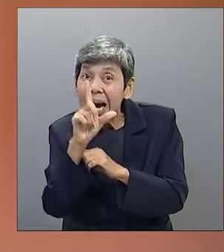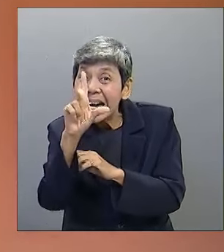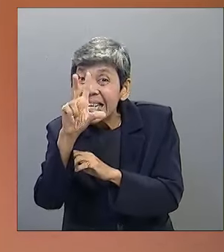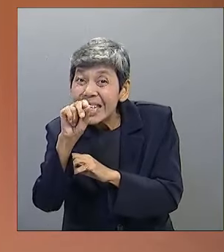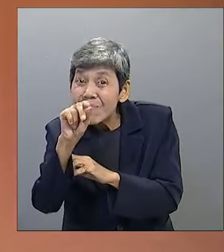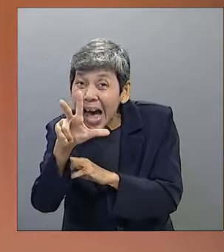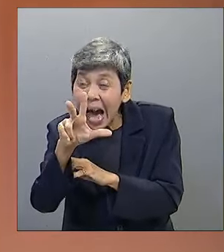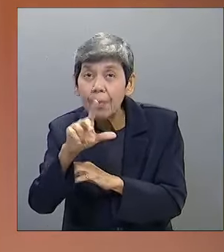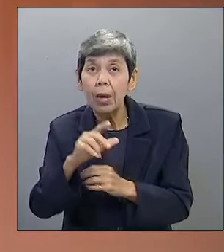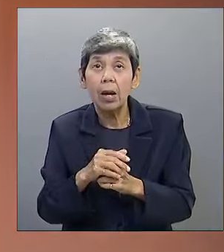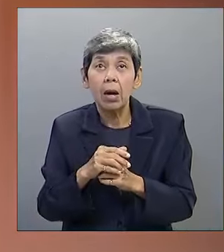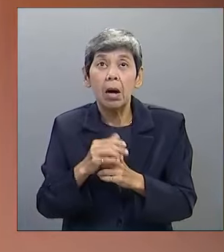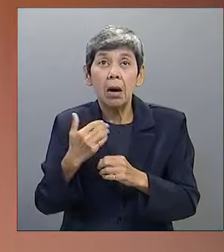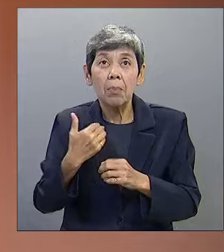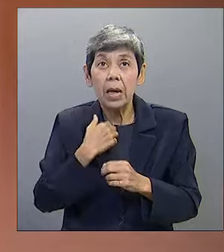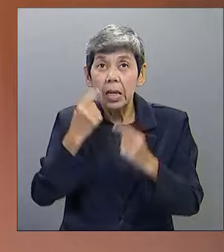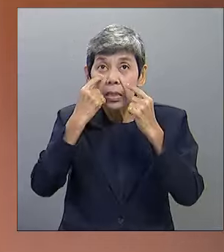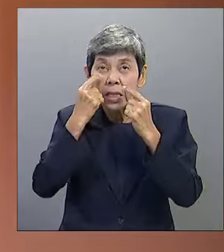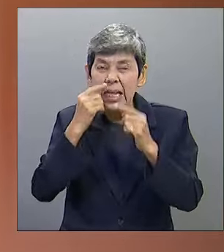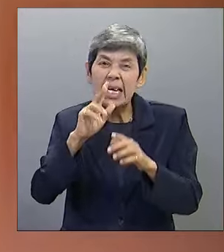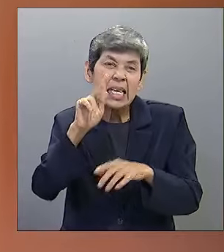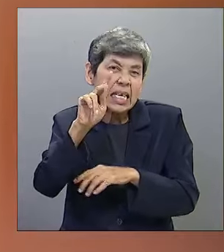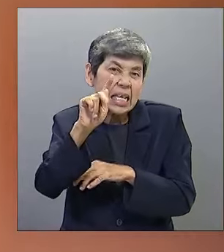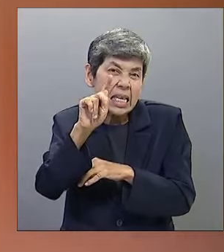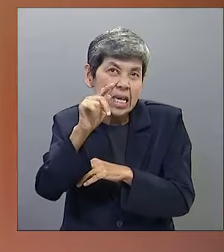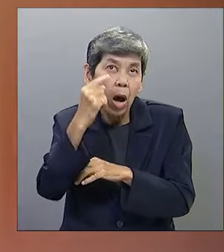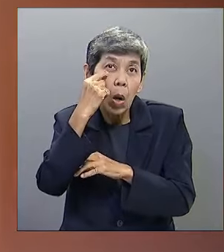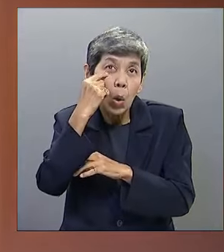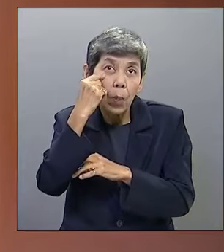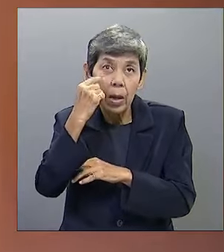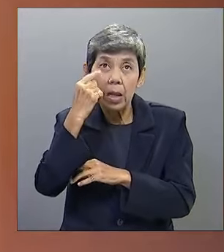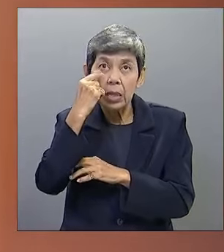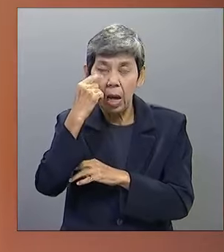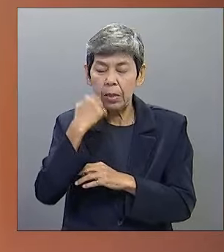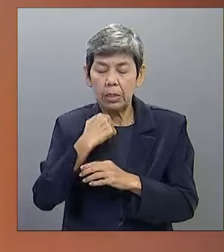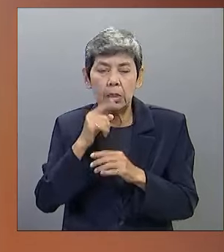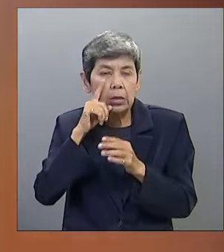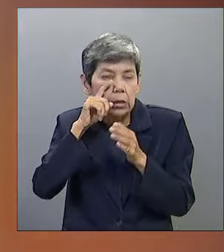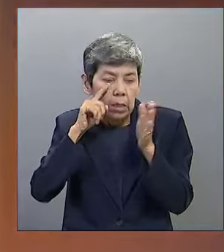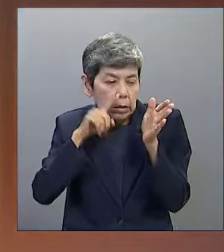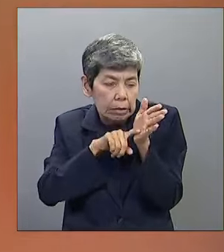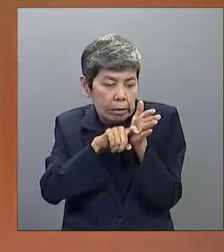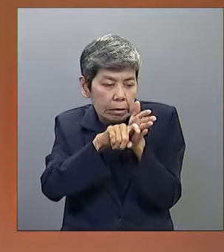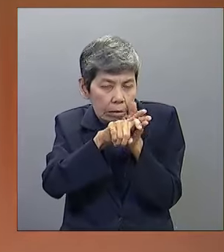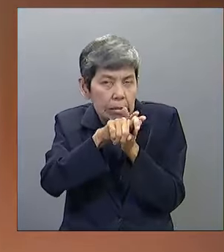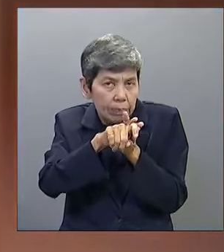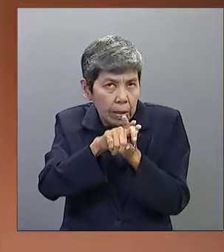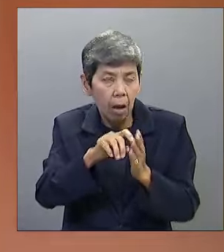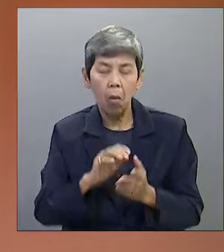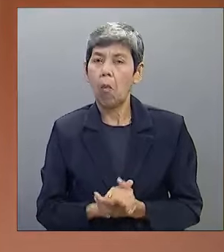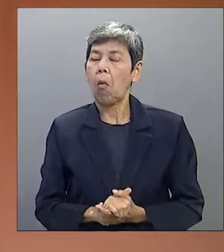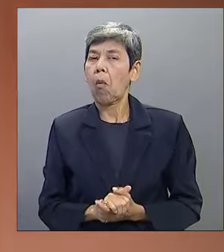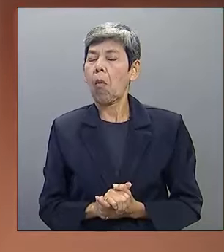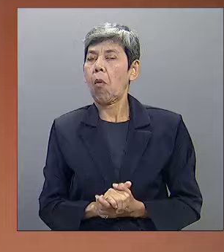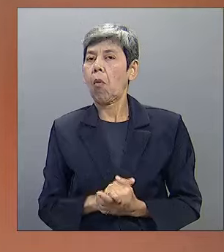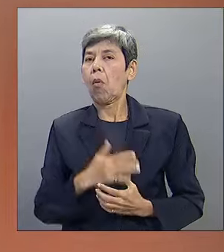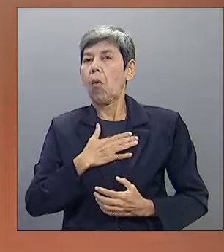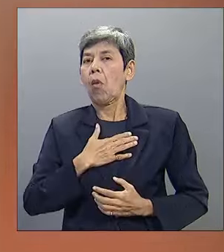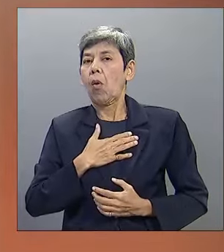ค่ะ 23ชิ้น แล้วบางชิ้นเนี่ยคุณผู้ชมเนี่ยเป็นสีเขียวแบบนี้ค่ะมีดวงตามีอาการติดเชื้อค่ะทั้งนี้คุณผู้ชมโอ้โห